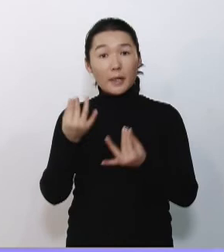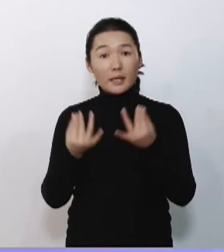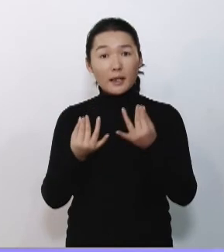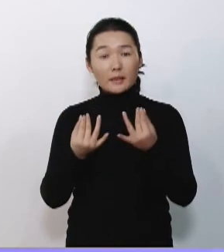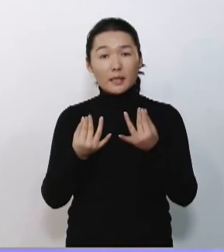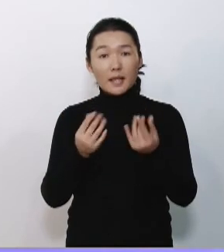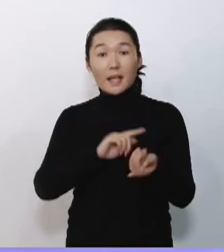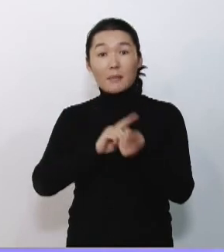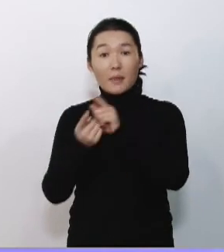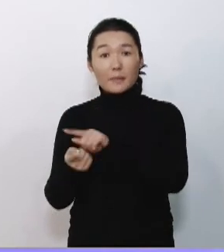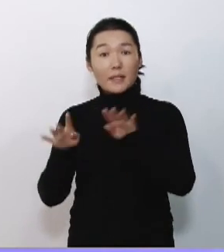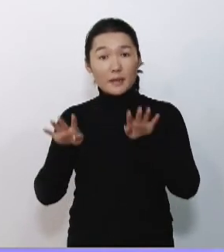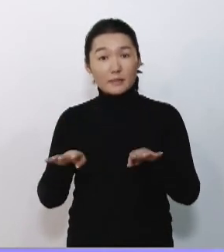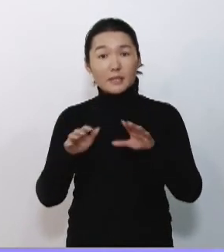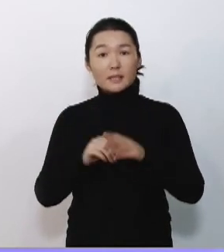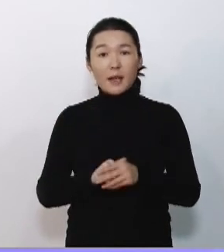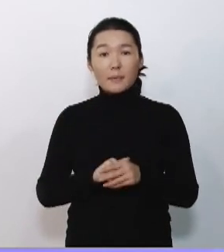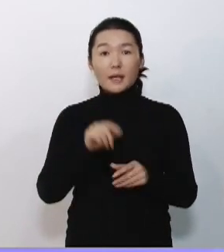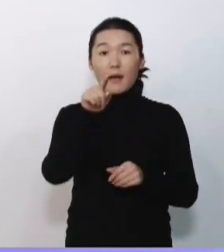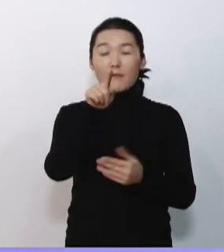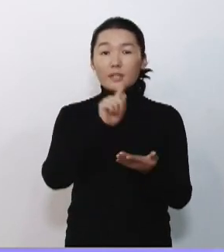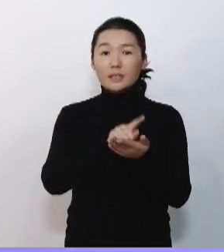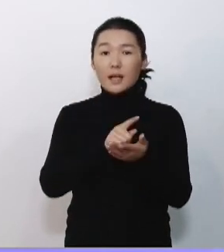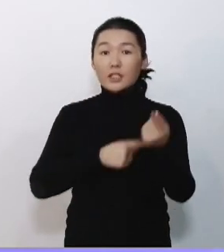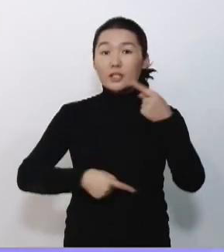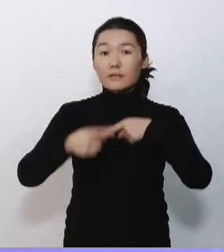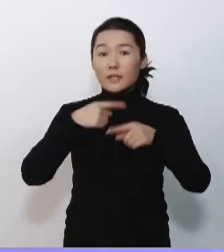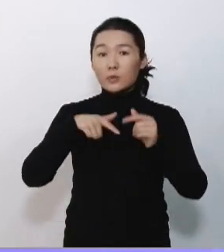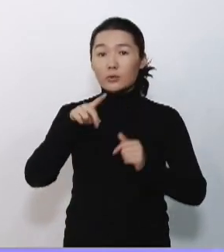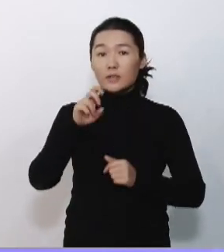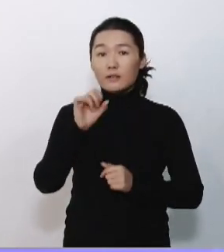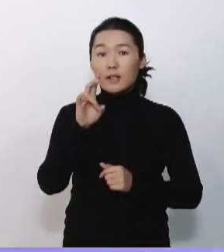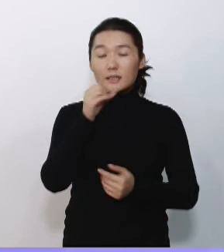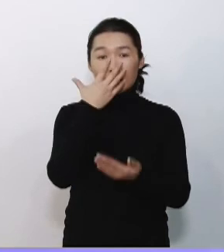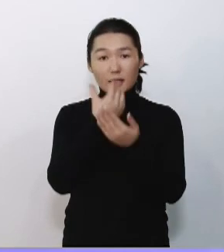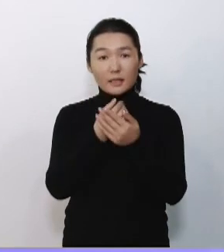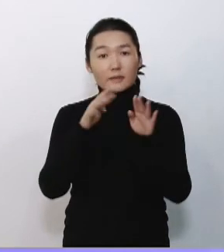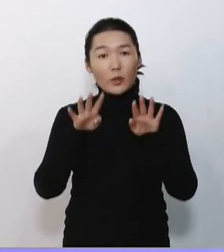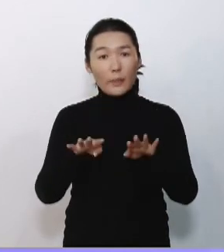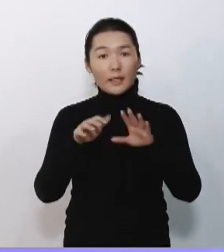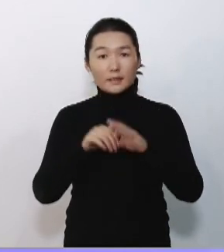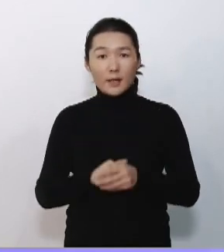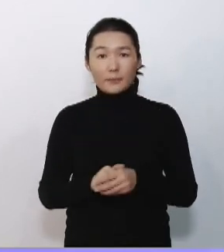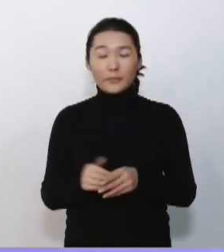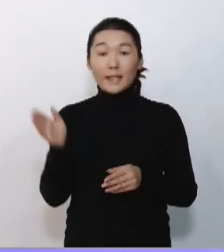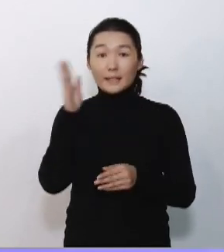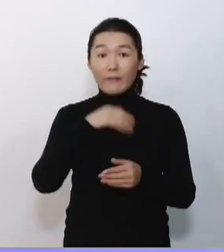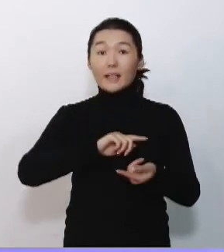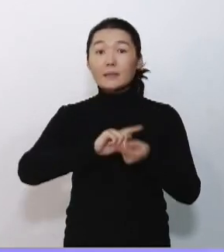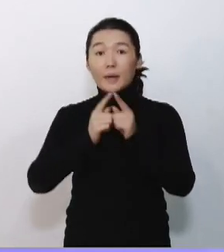местами. Вы должны вернуть гласные на место. Давайте